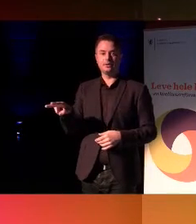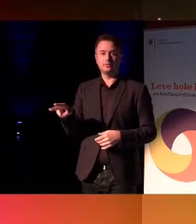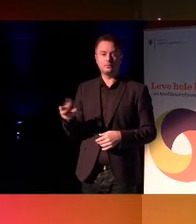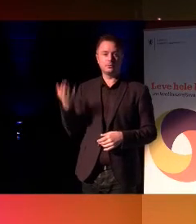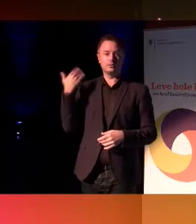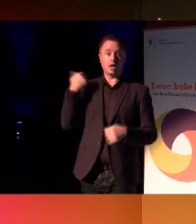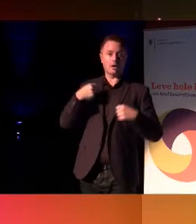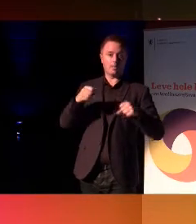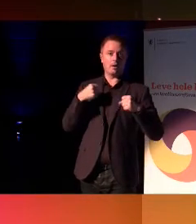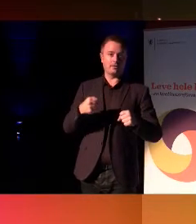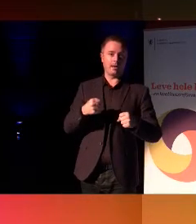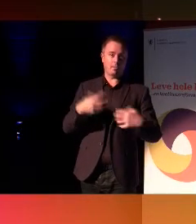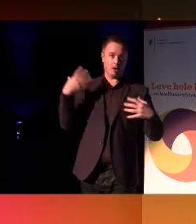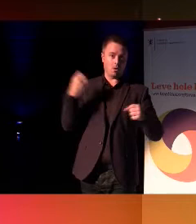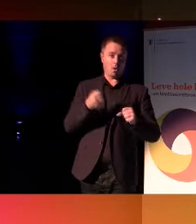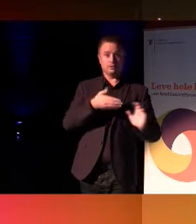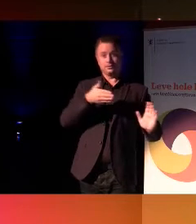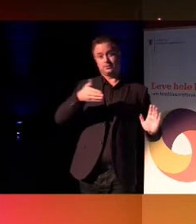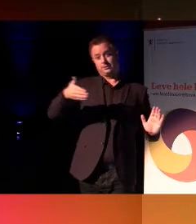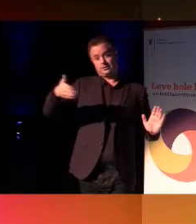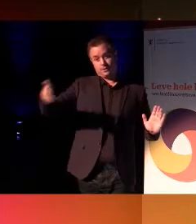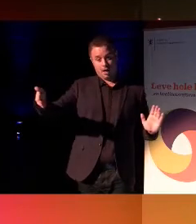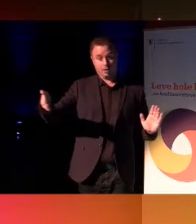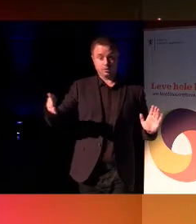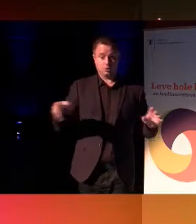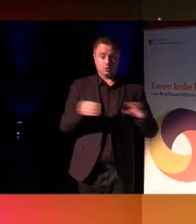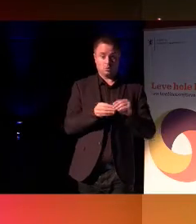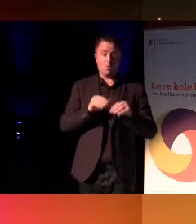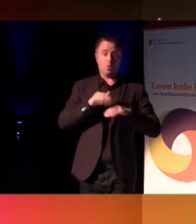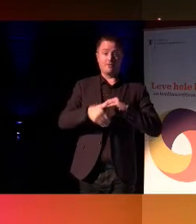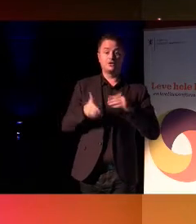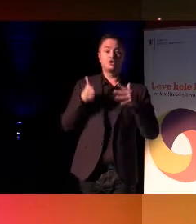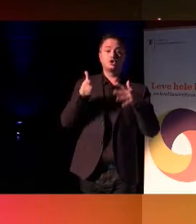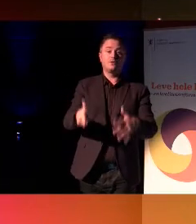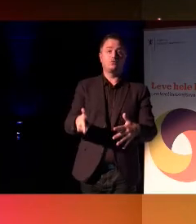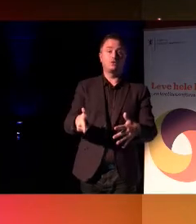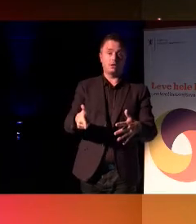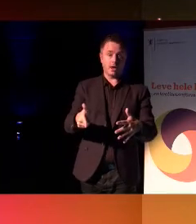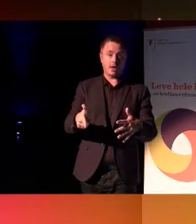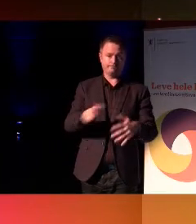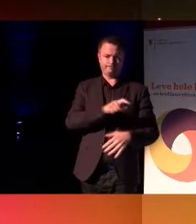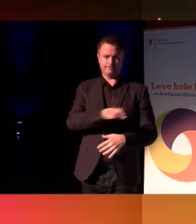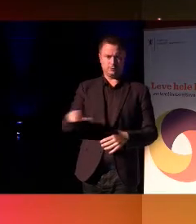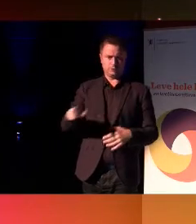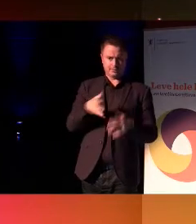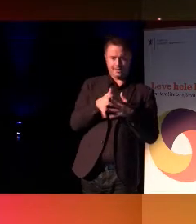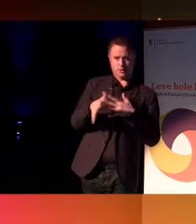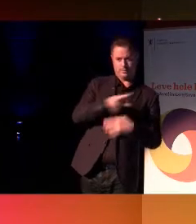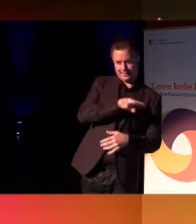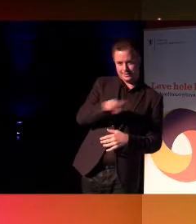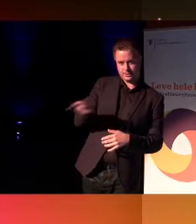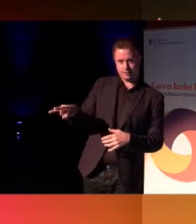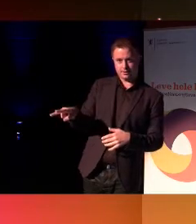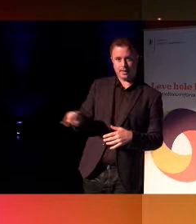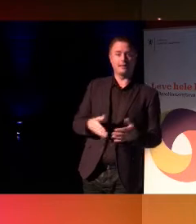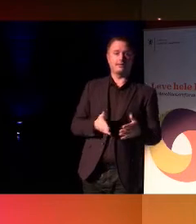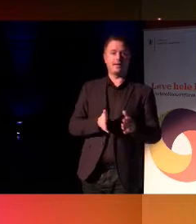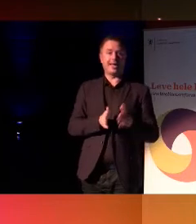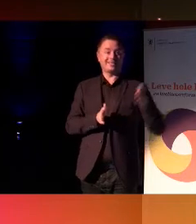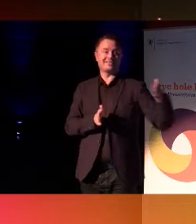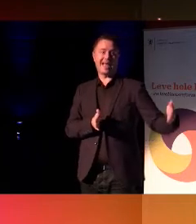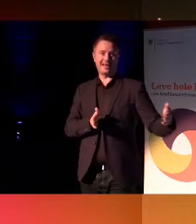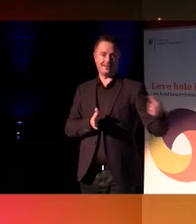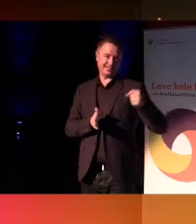år, som dere har hørt. Over 700 tilsyn. Ble gjort av en ekstern part, så det en tredjepartsevaluering, så ikke vi satt med